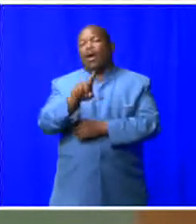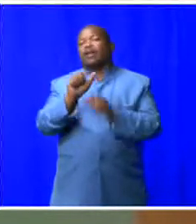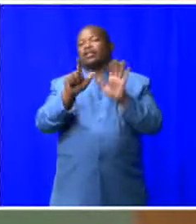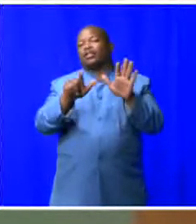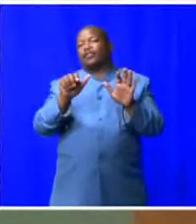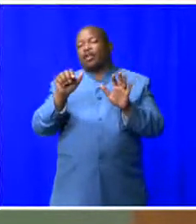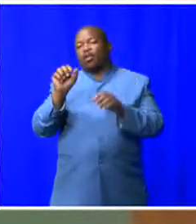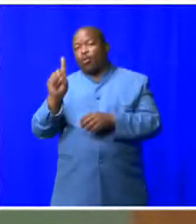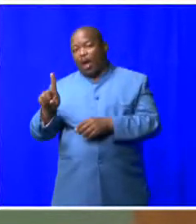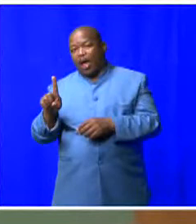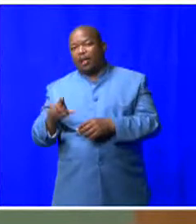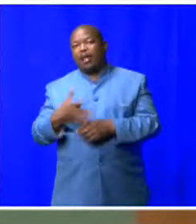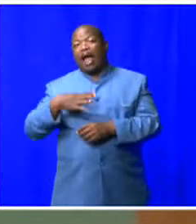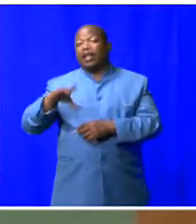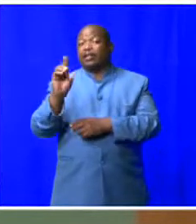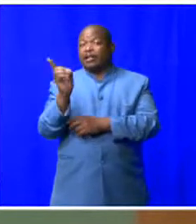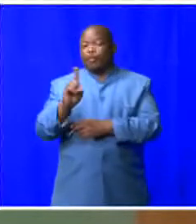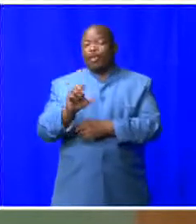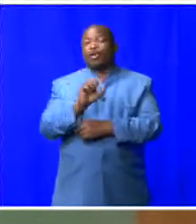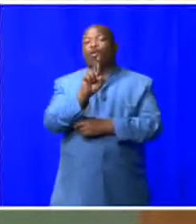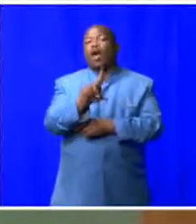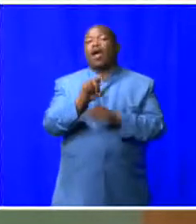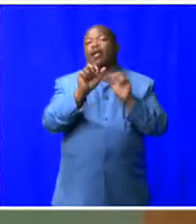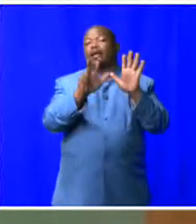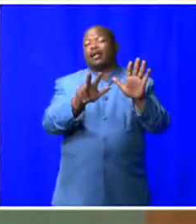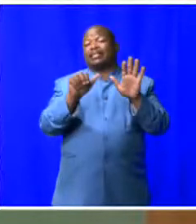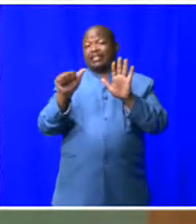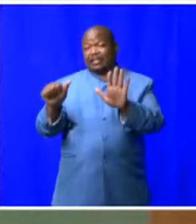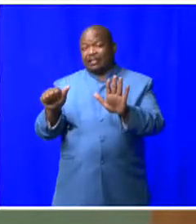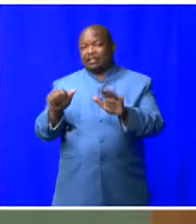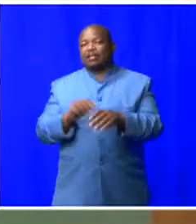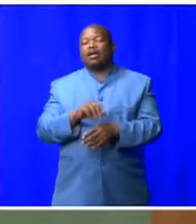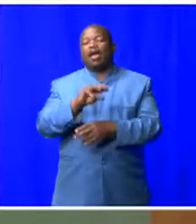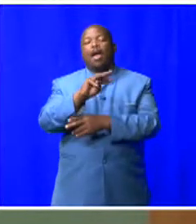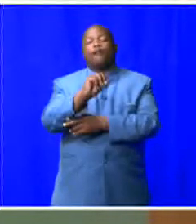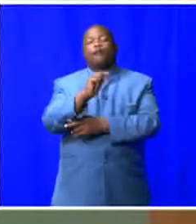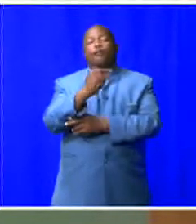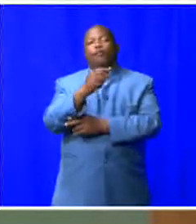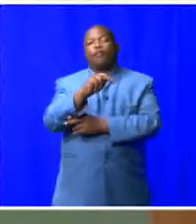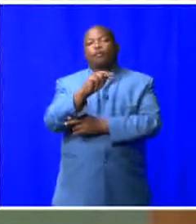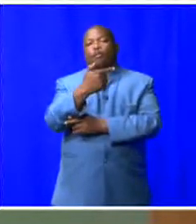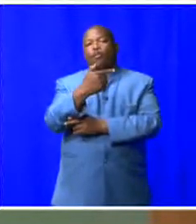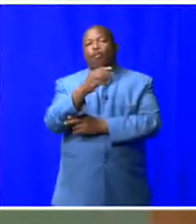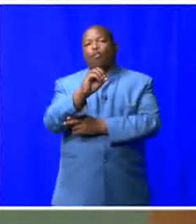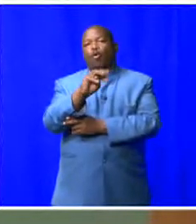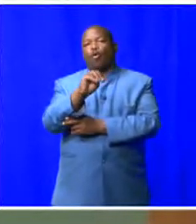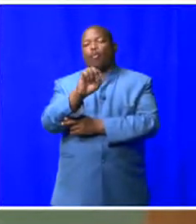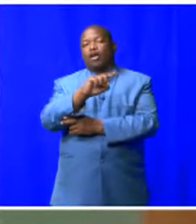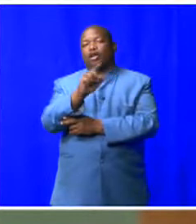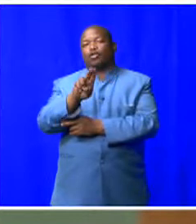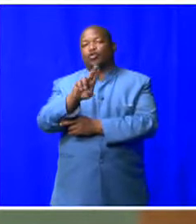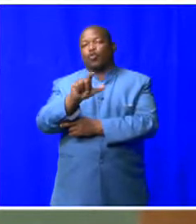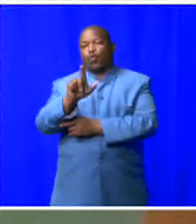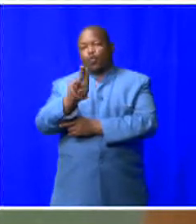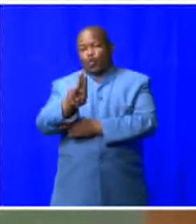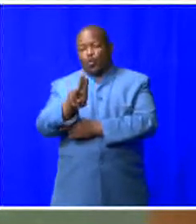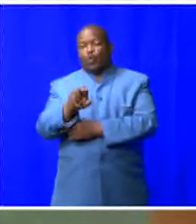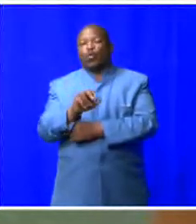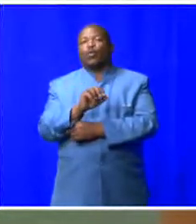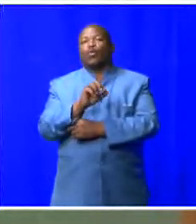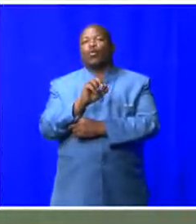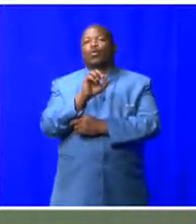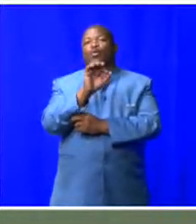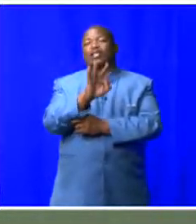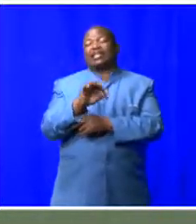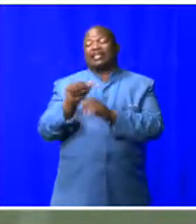lasiphohlongo nesithupha 186 bese kuthi Ngomezulu Raymond utfolela ngemashumi lamathathu nesithupha